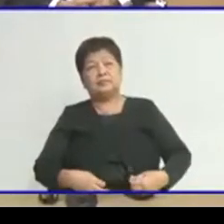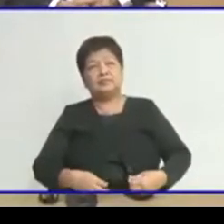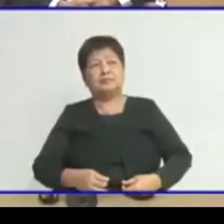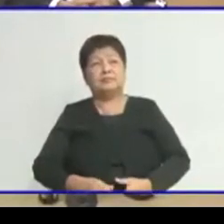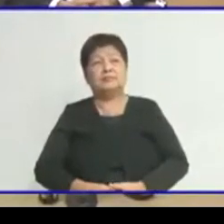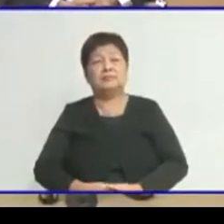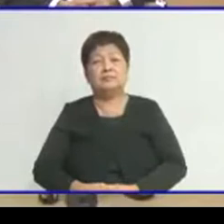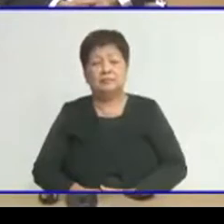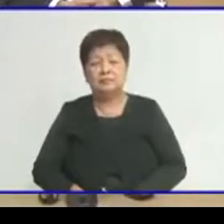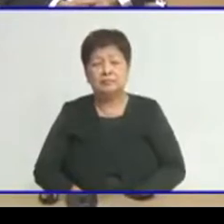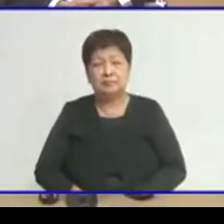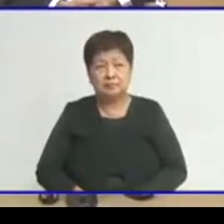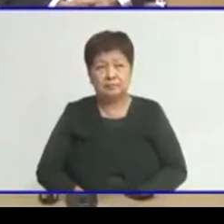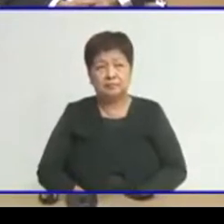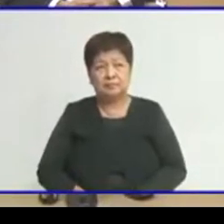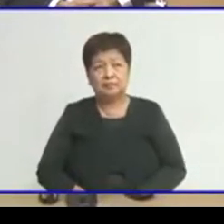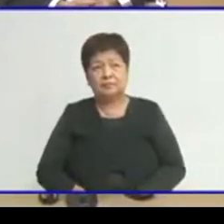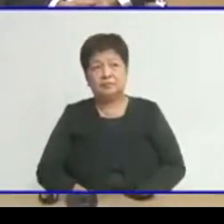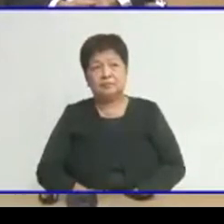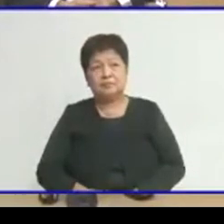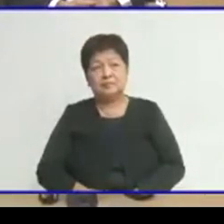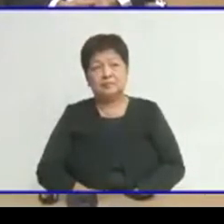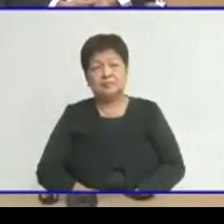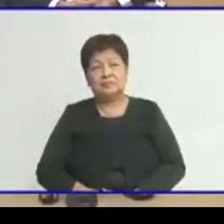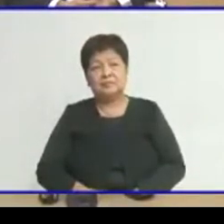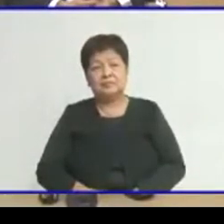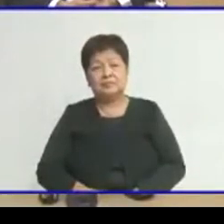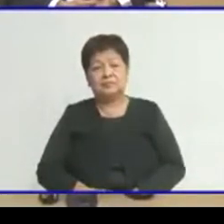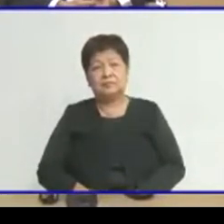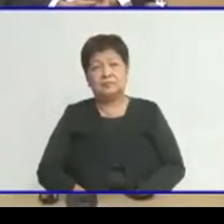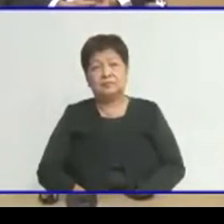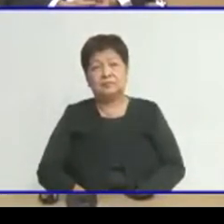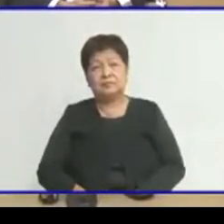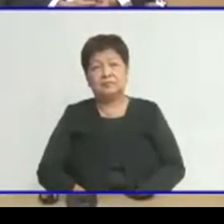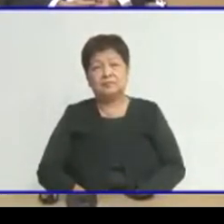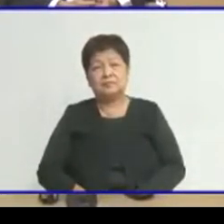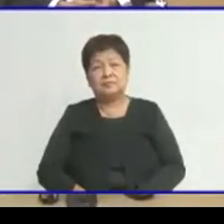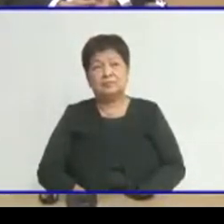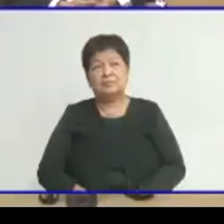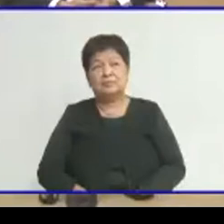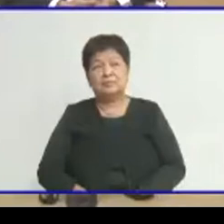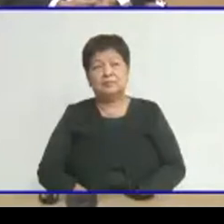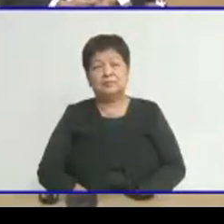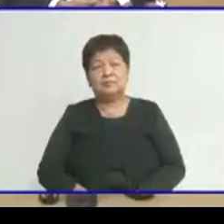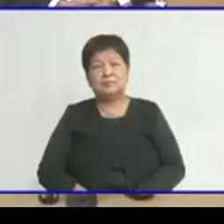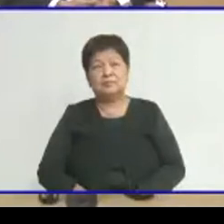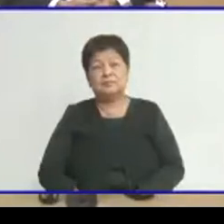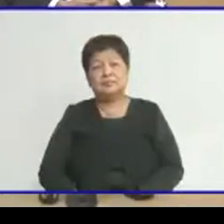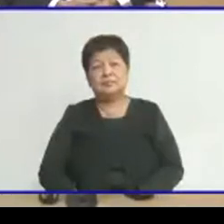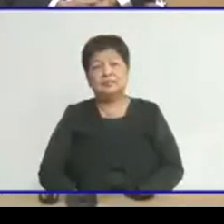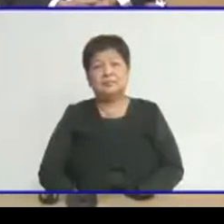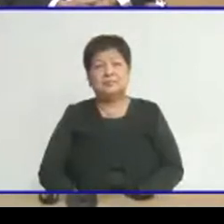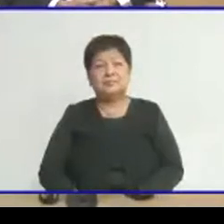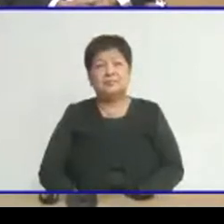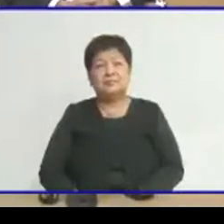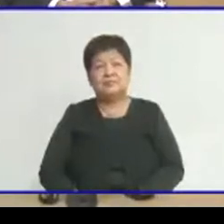าฐานะผู้ลี้ภัยสำนักงานชาติหลวงใหญ่ผู้ลี้ภัยแห่งสหประชาชาติและคุณท้าทายอมรเลิศวัฒนาทนายความโครงการ